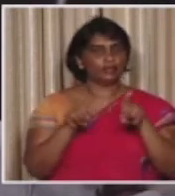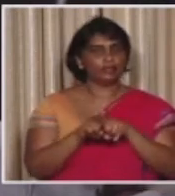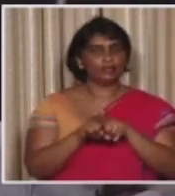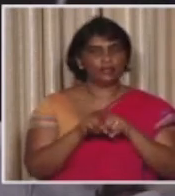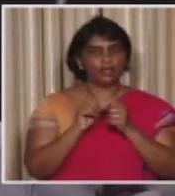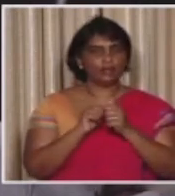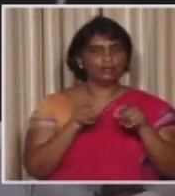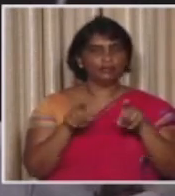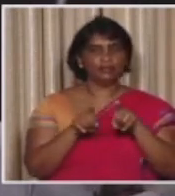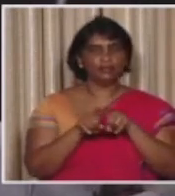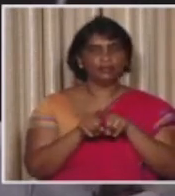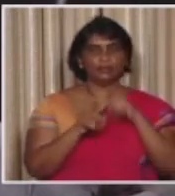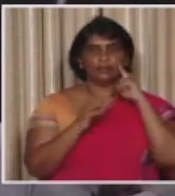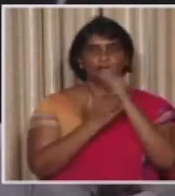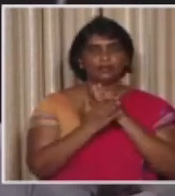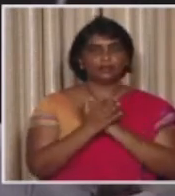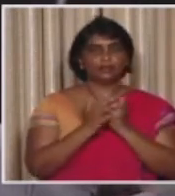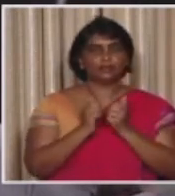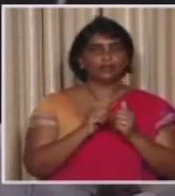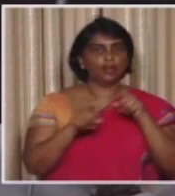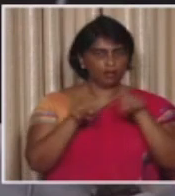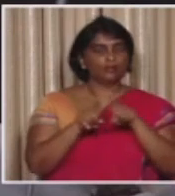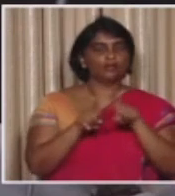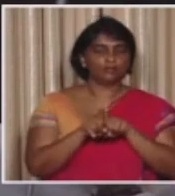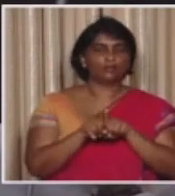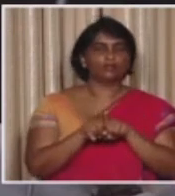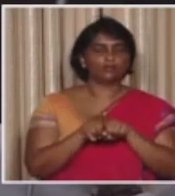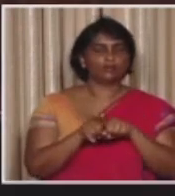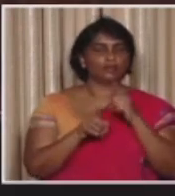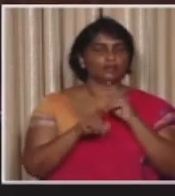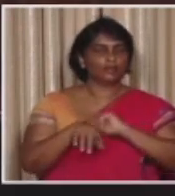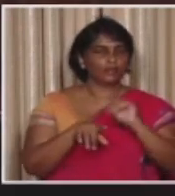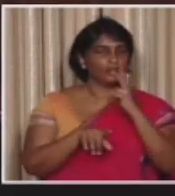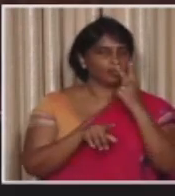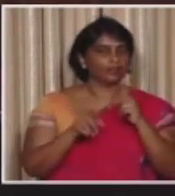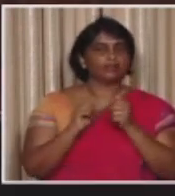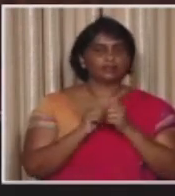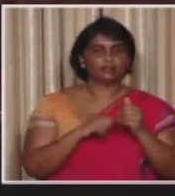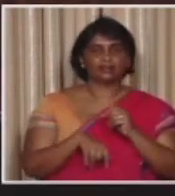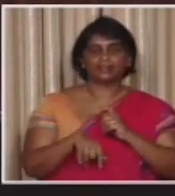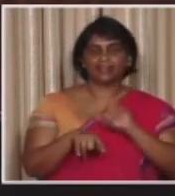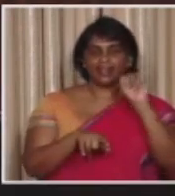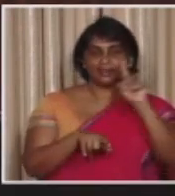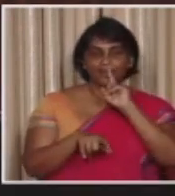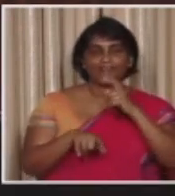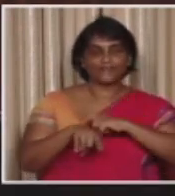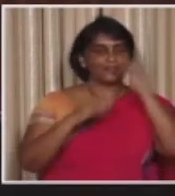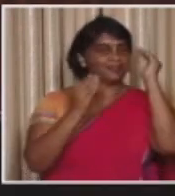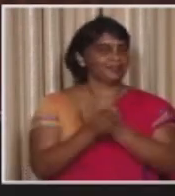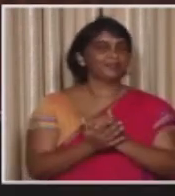කිසිම වරදක් කරලා නැහැ කියලා. ඉතින් ඒ නිසා මේකේ තරාතිරම බලන්න බෑ. මං තුමාට 2 more minutes. ඒ නම කියපු ගමන් වෙලාවත් අඩු වුණා. ඉතින් ඒ